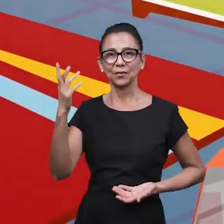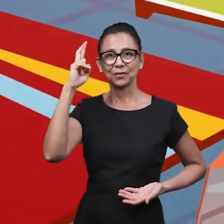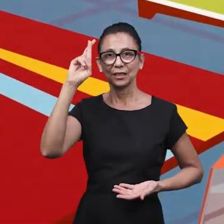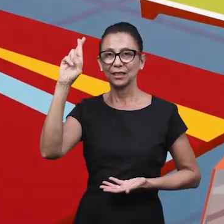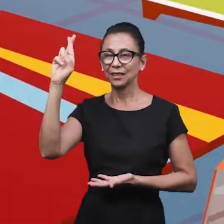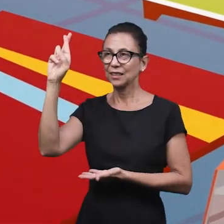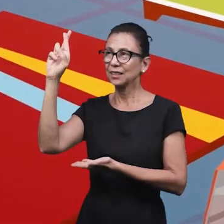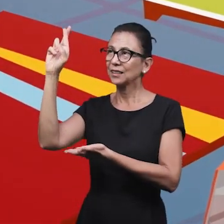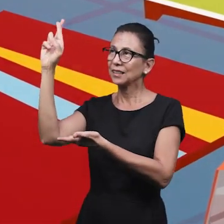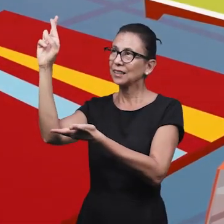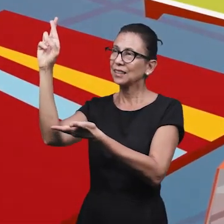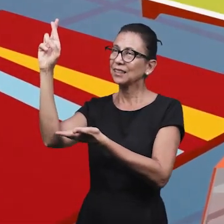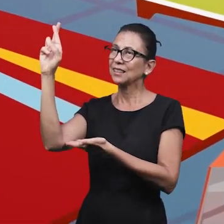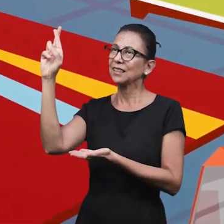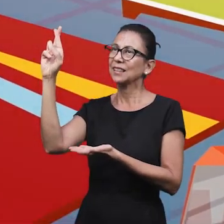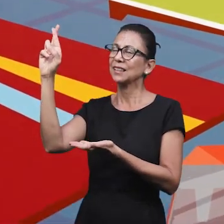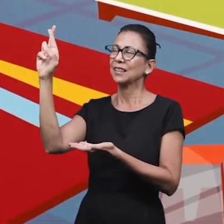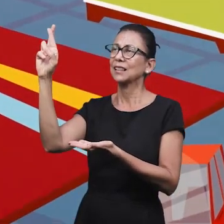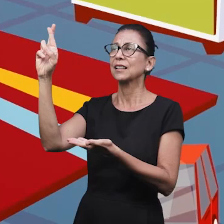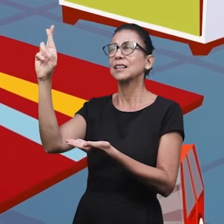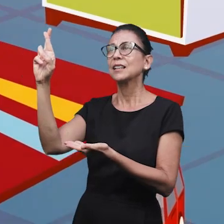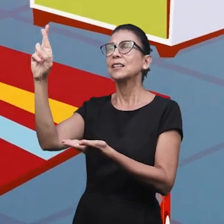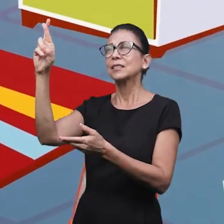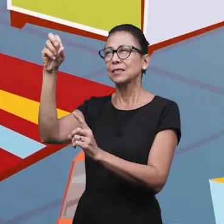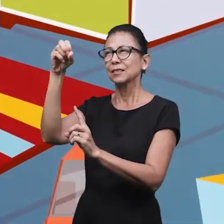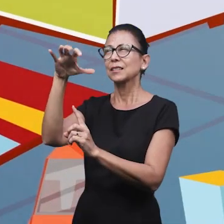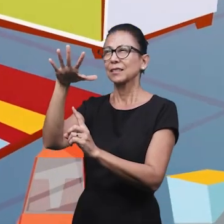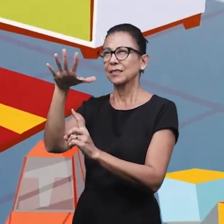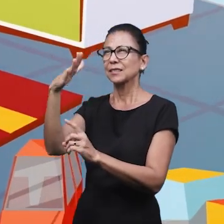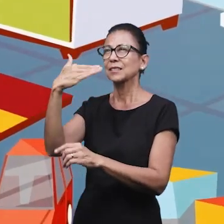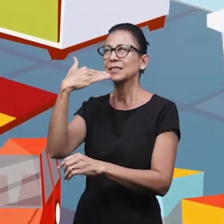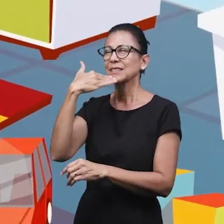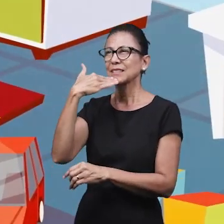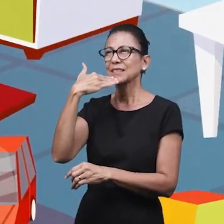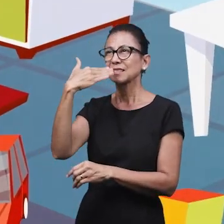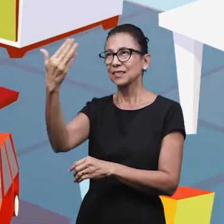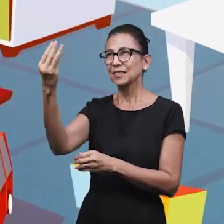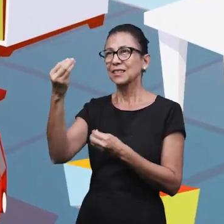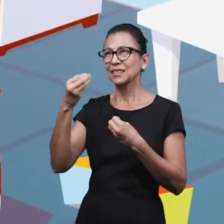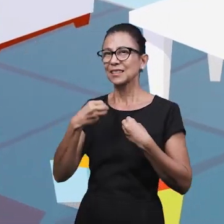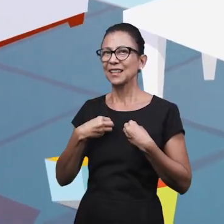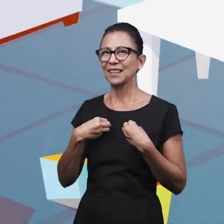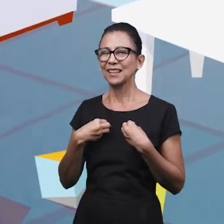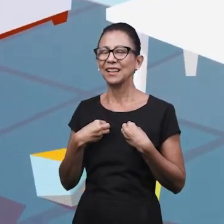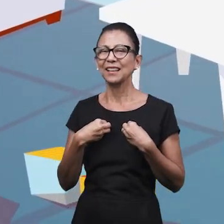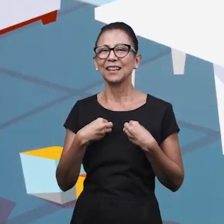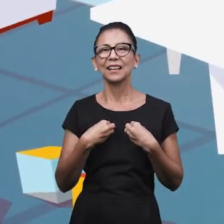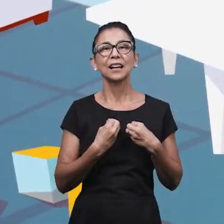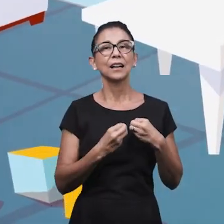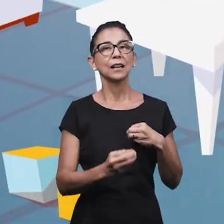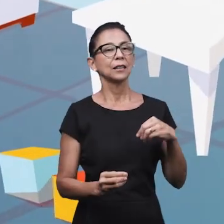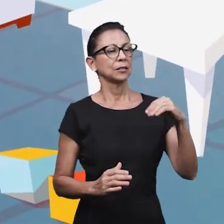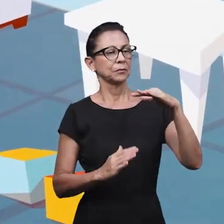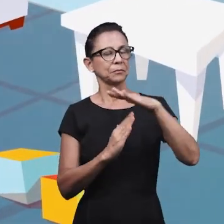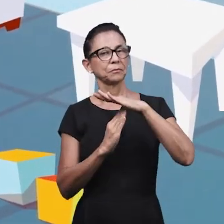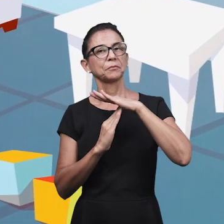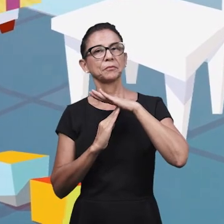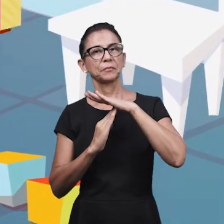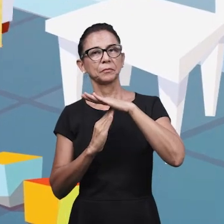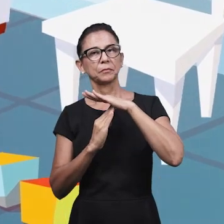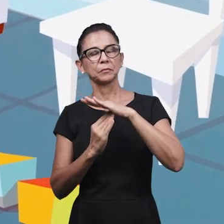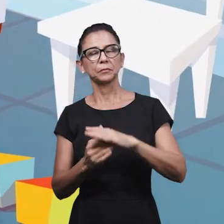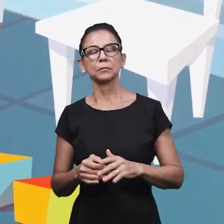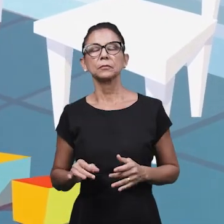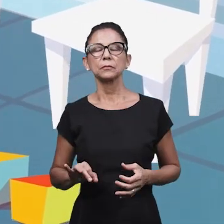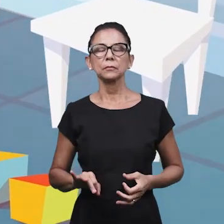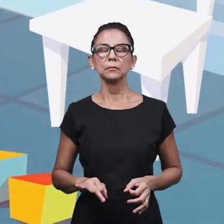Eu quero te servir, ó, dá-me da tua graça